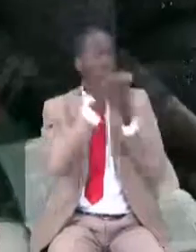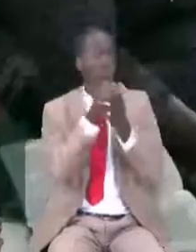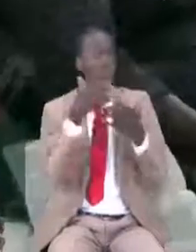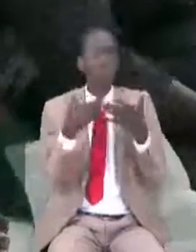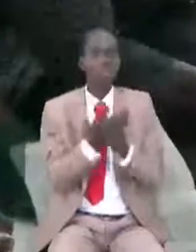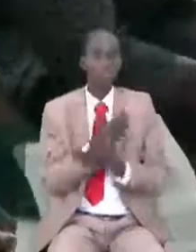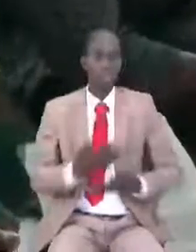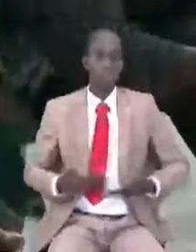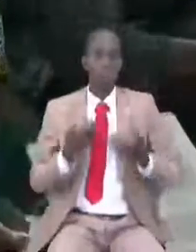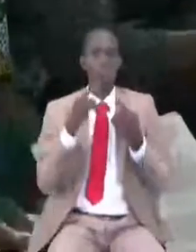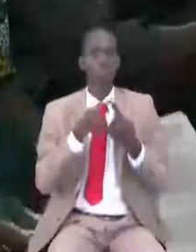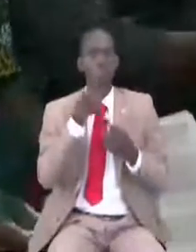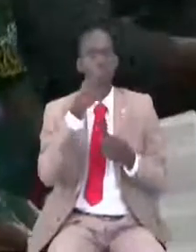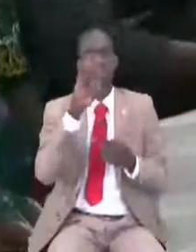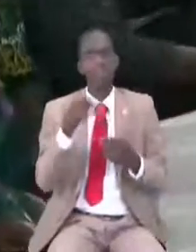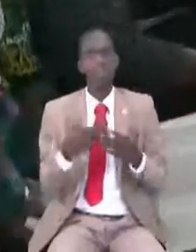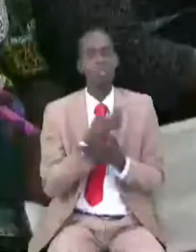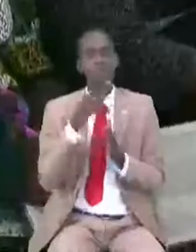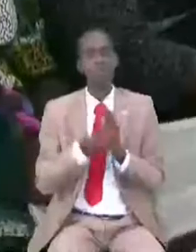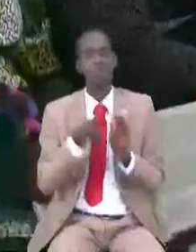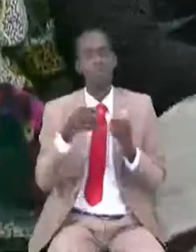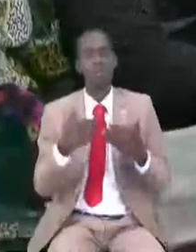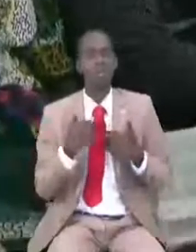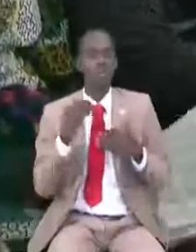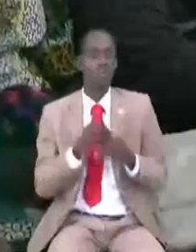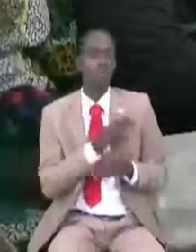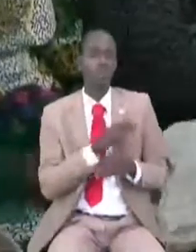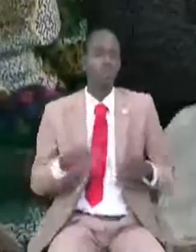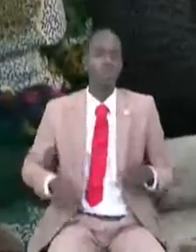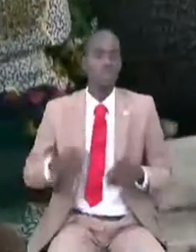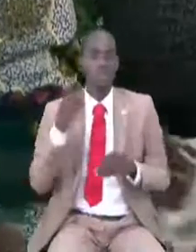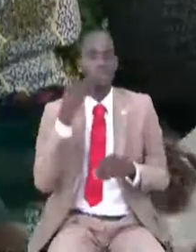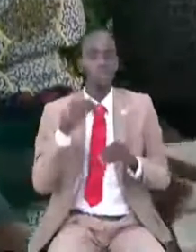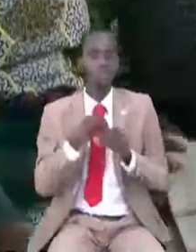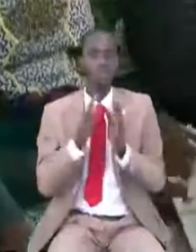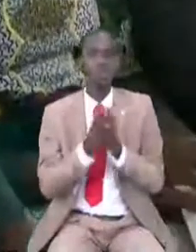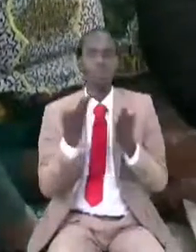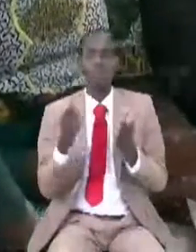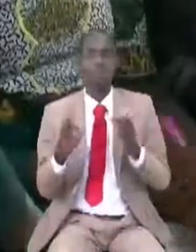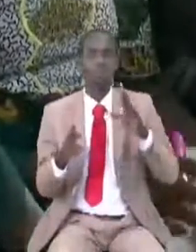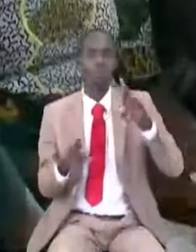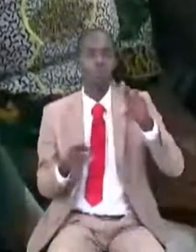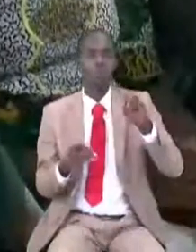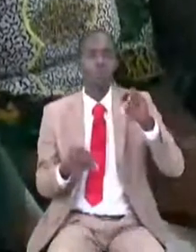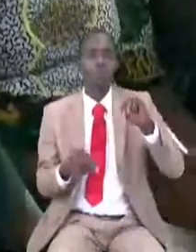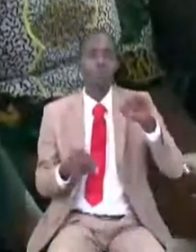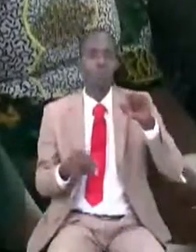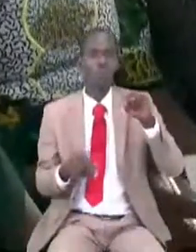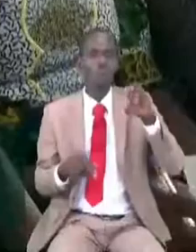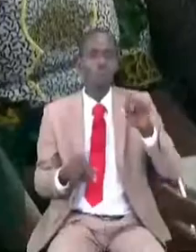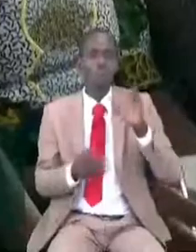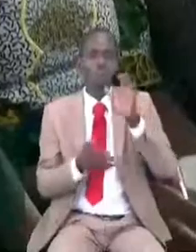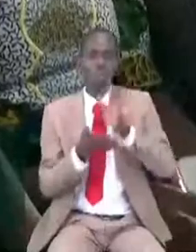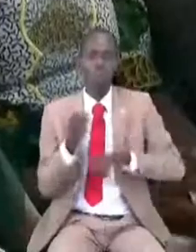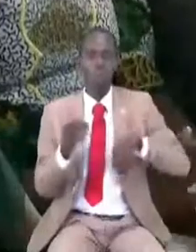6, ouais, le verset 4. Romains 6, le verset 4. Nous avons donc été